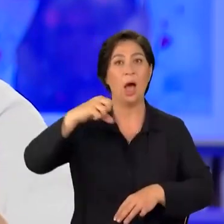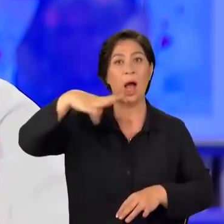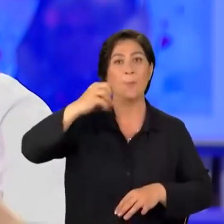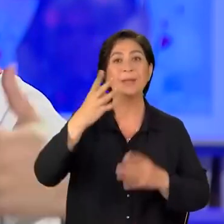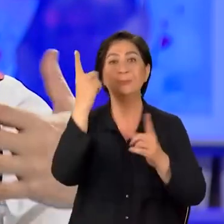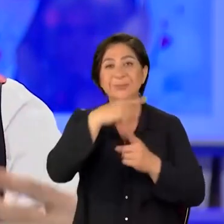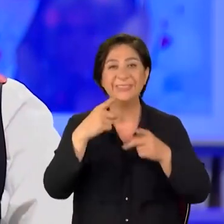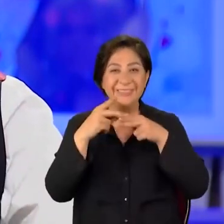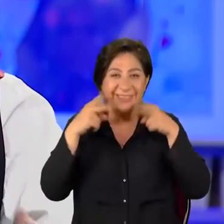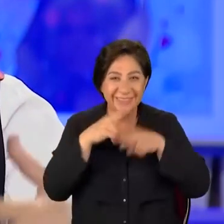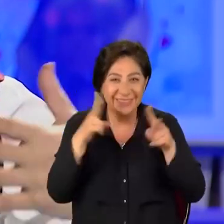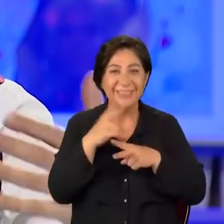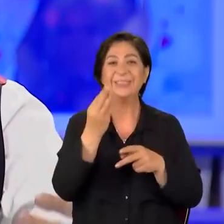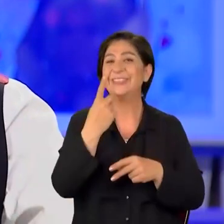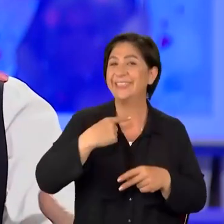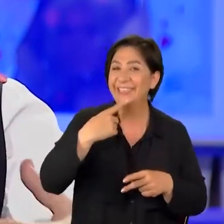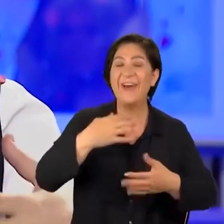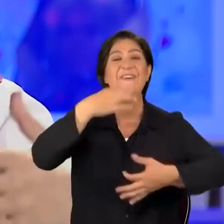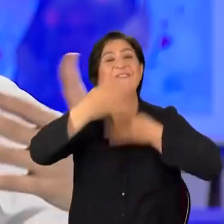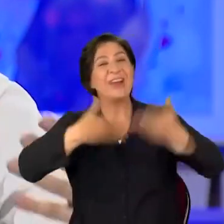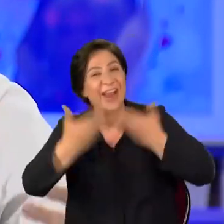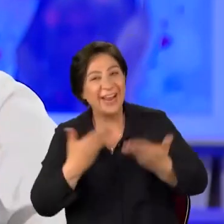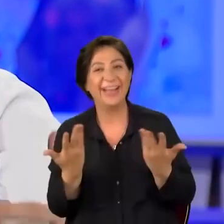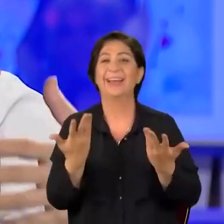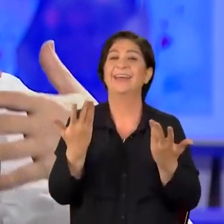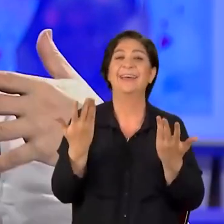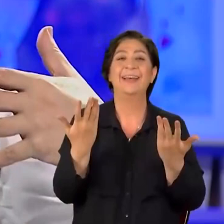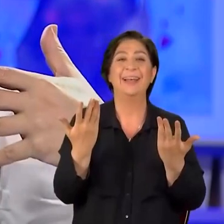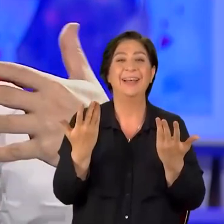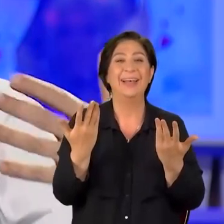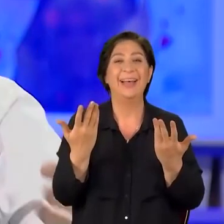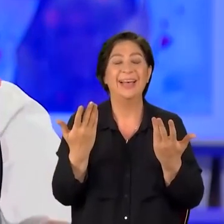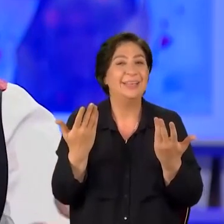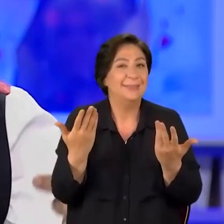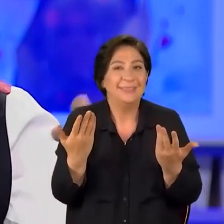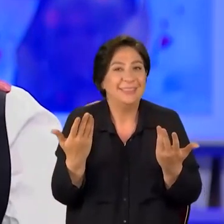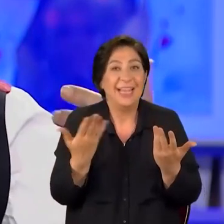Parti'nin hakikaten hem güler yüzü hem sempatik yüzü, fıkralar anlatan,